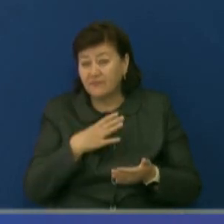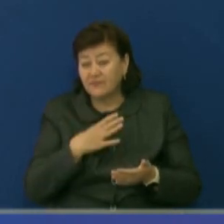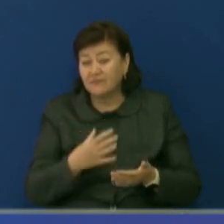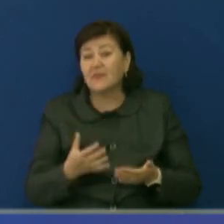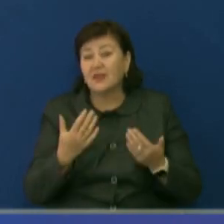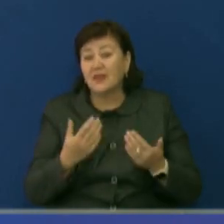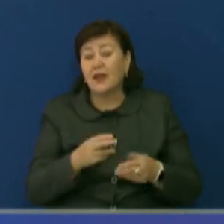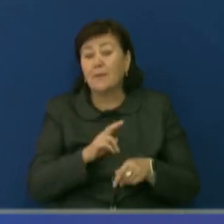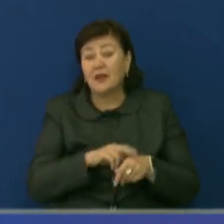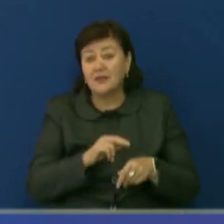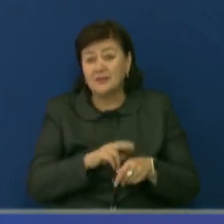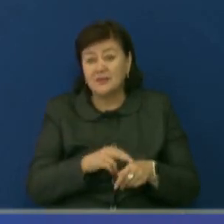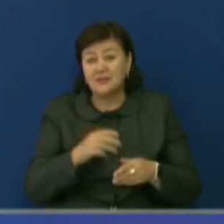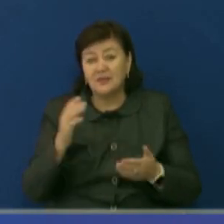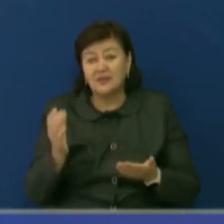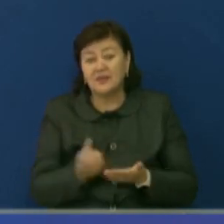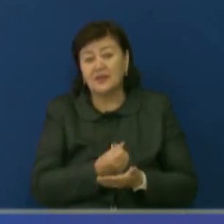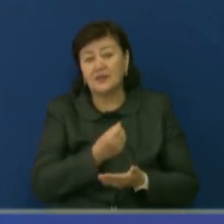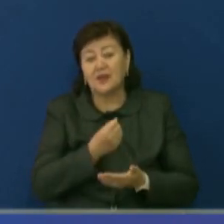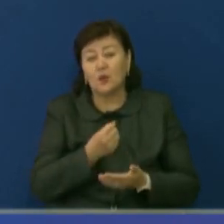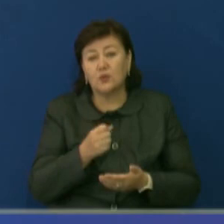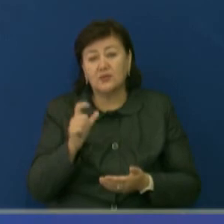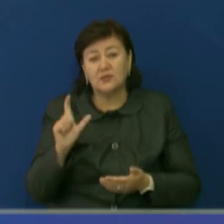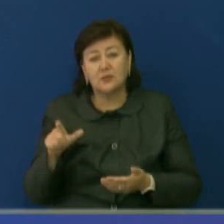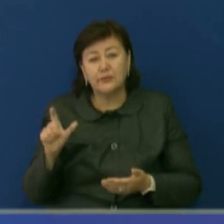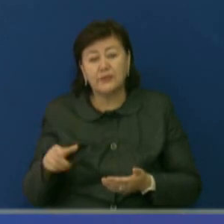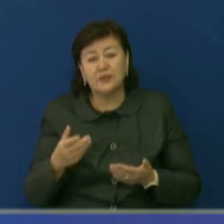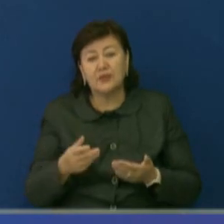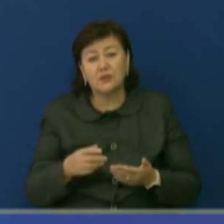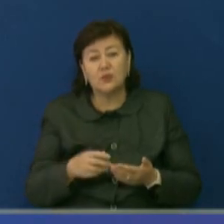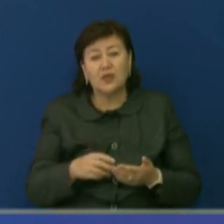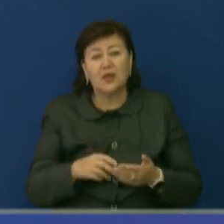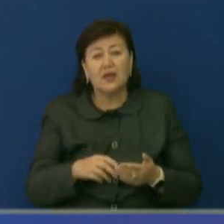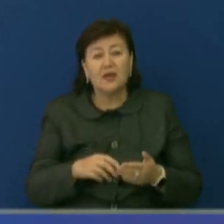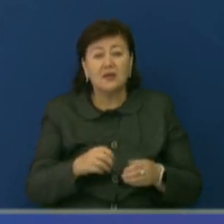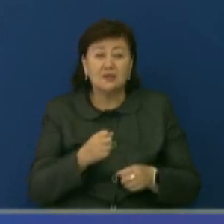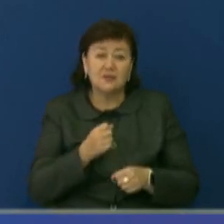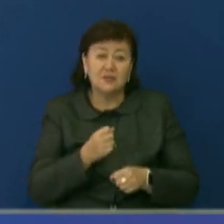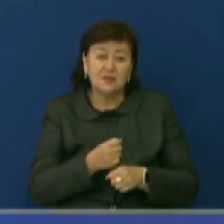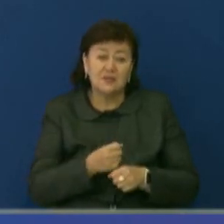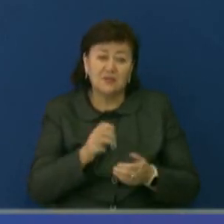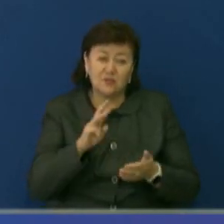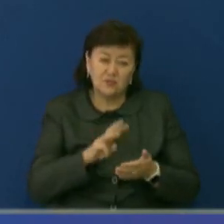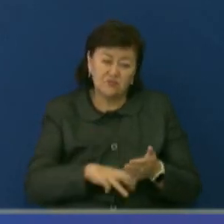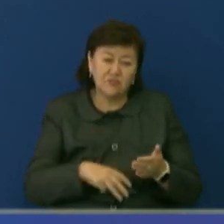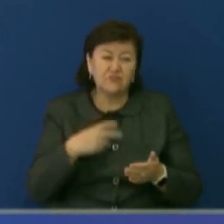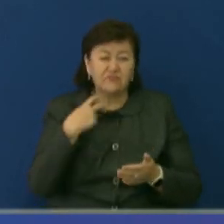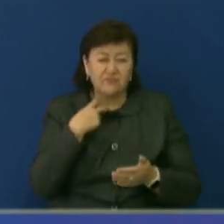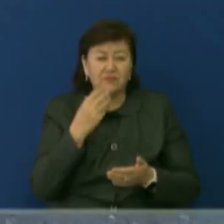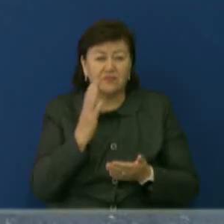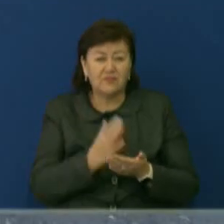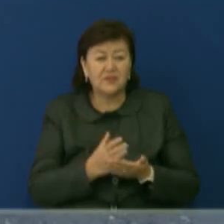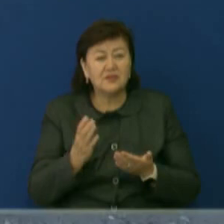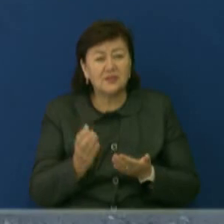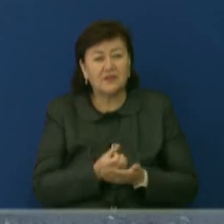проводится постоянная работа по выявлению граждан, совершивших административные правонарушения и имеющих задолженность по штрафам и налогам.